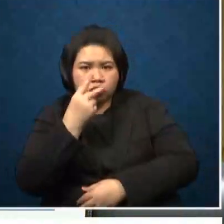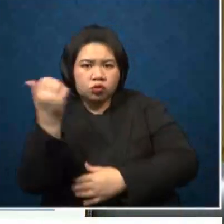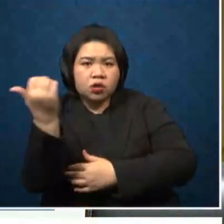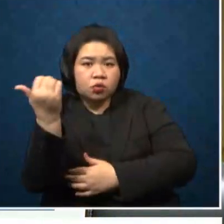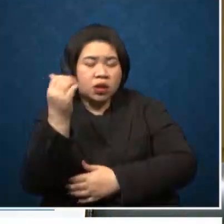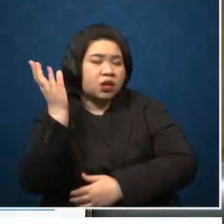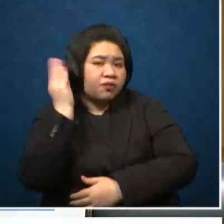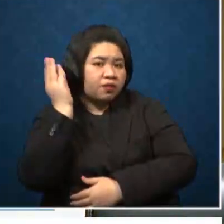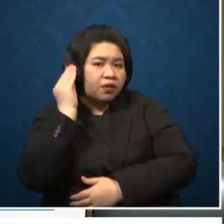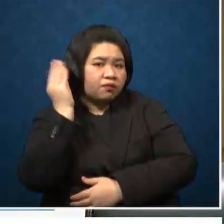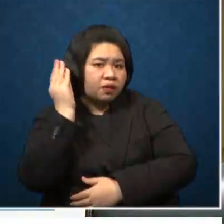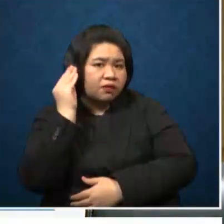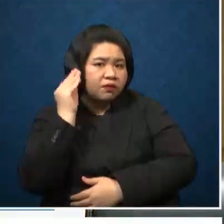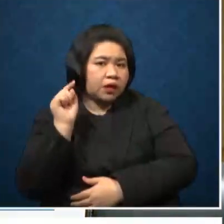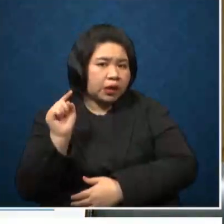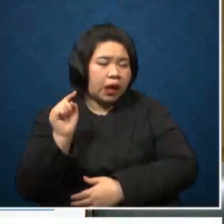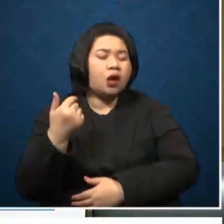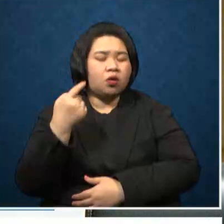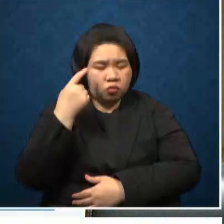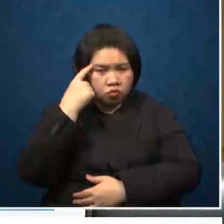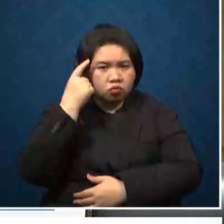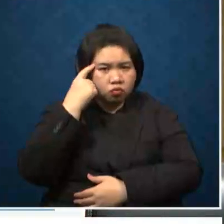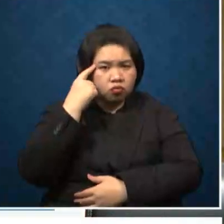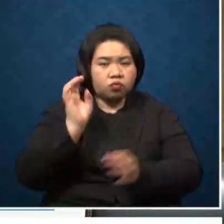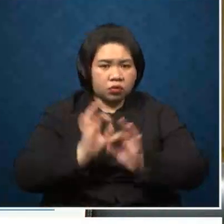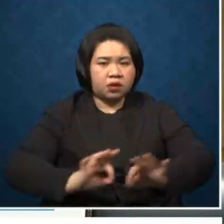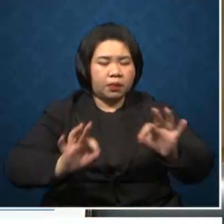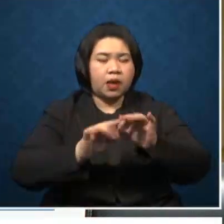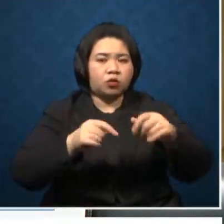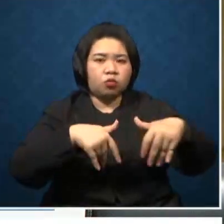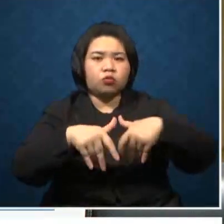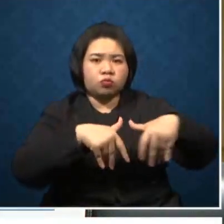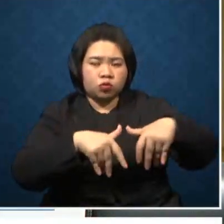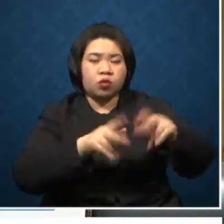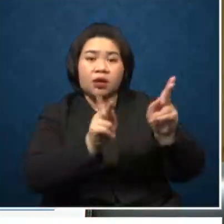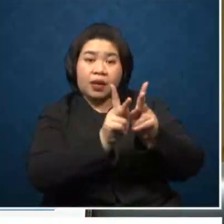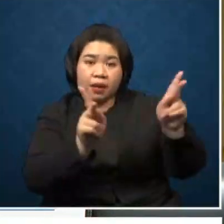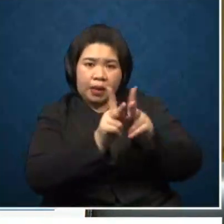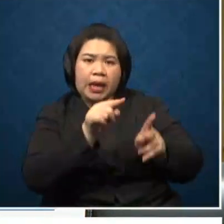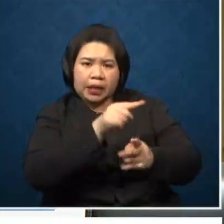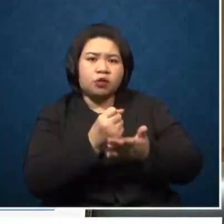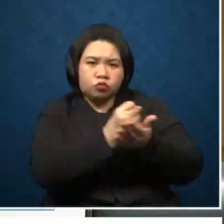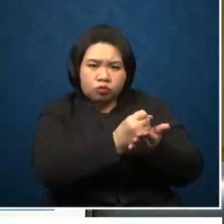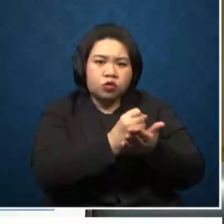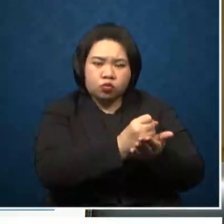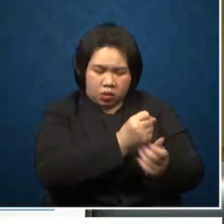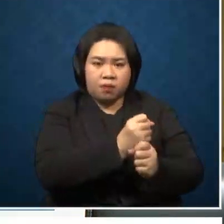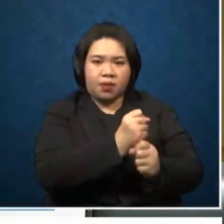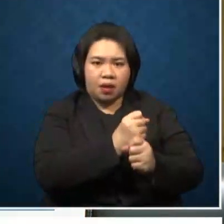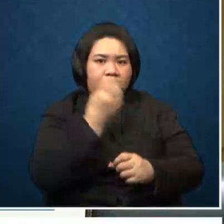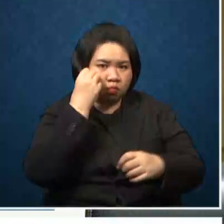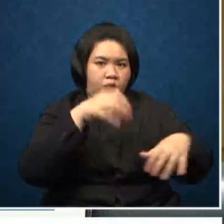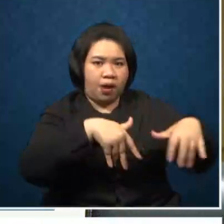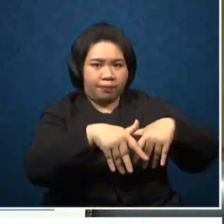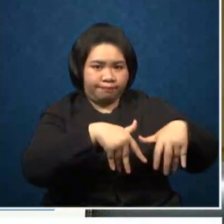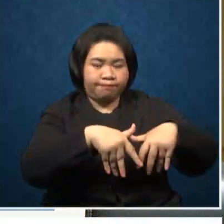เสียงอยู่ในวันนี้ได้รับรู้ถึงความสำคัญและจำเป็นของคนที่จะช่วยพี่น้องประชาชนทำงานในหมู่บ้าน